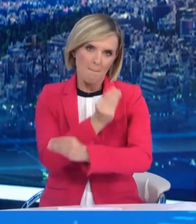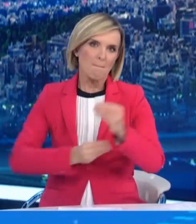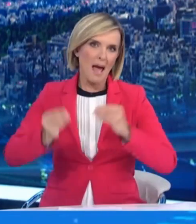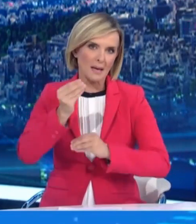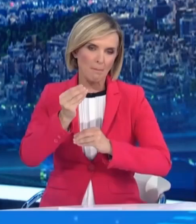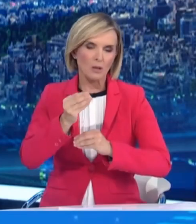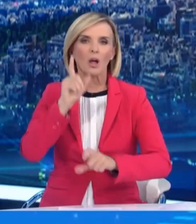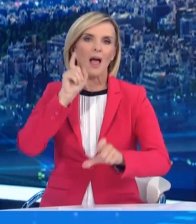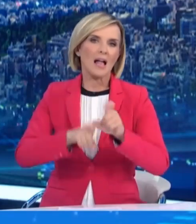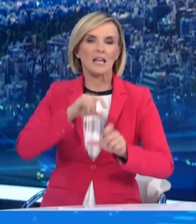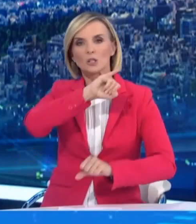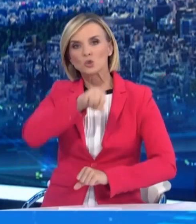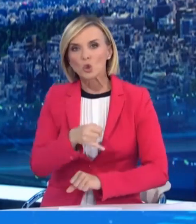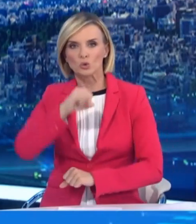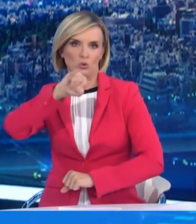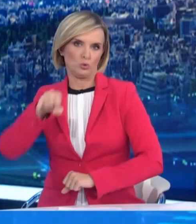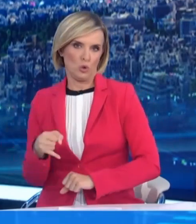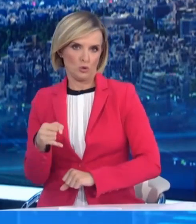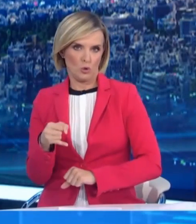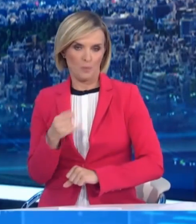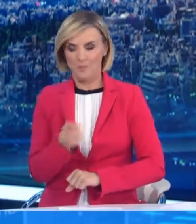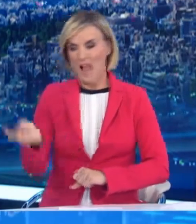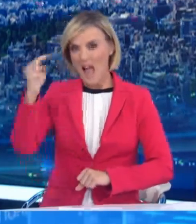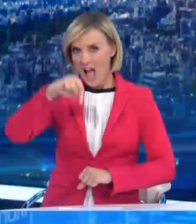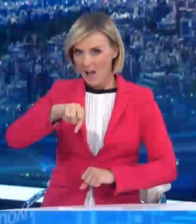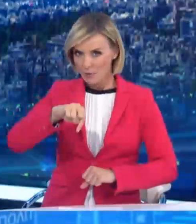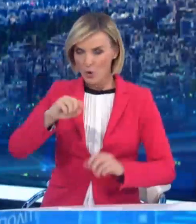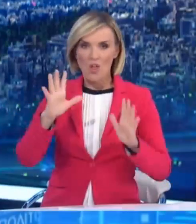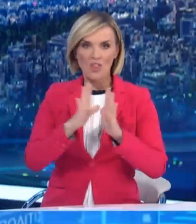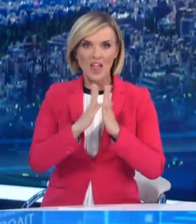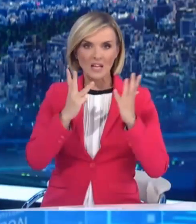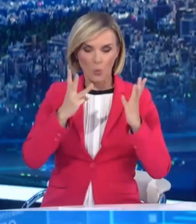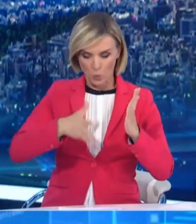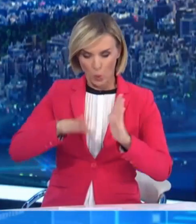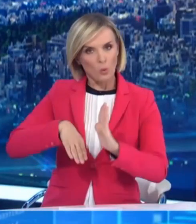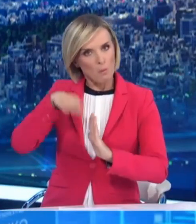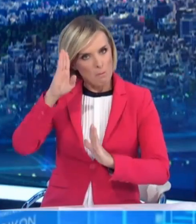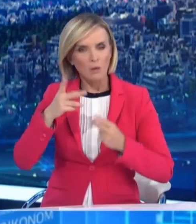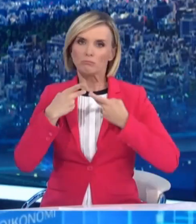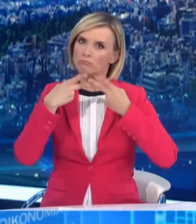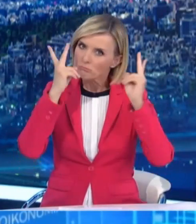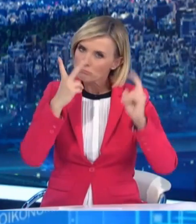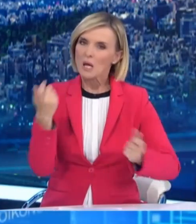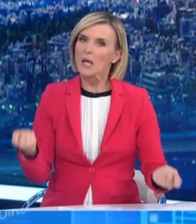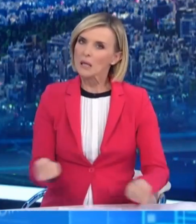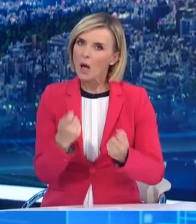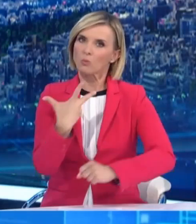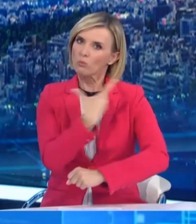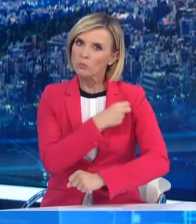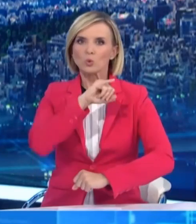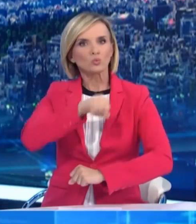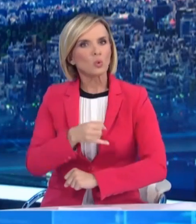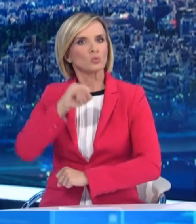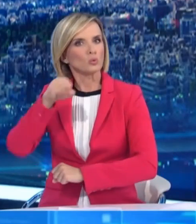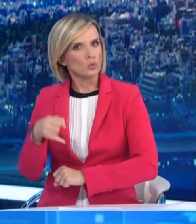άνω των 18 ετών θα έχουν πρόσβαση στο μονοδοσικό αυτό εμβόλιο και μόνο τα εμβολιαστικά κέντρα στα 19 νησιά θα